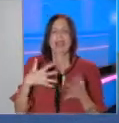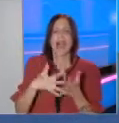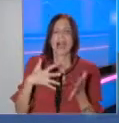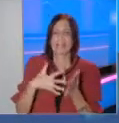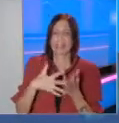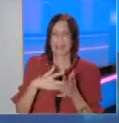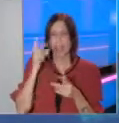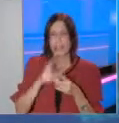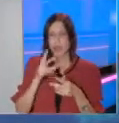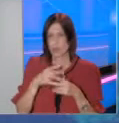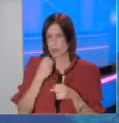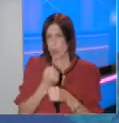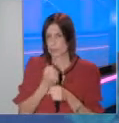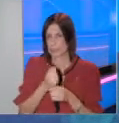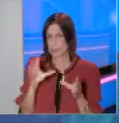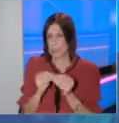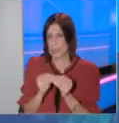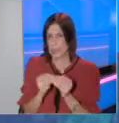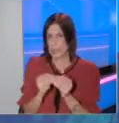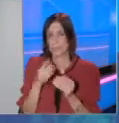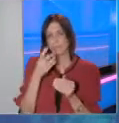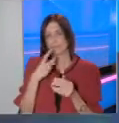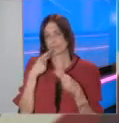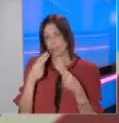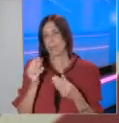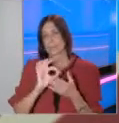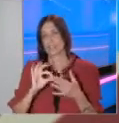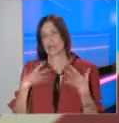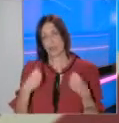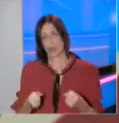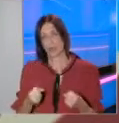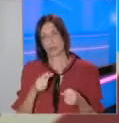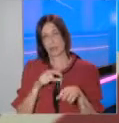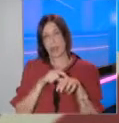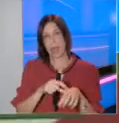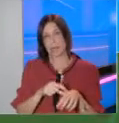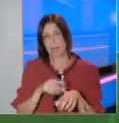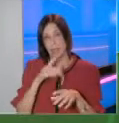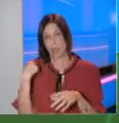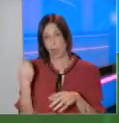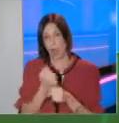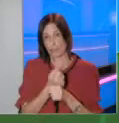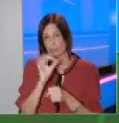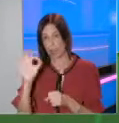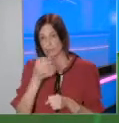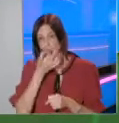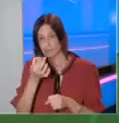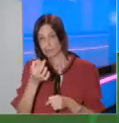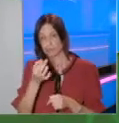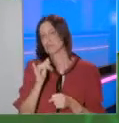אפידמיולוגית? אתם עושים את זה עם איזשהו ליווי? משרד הבריאות. כן, הוא מצליח, הוא מלווה את כל העובדים שלכם?